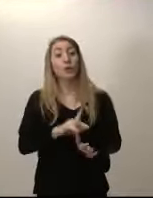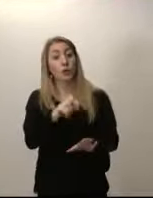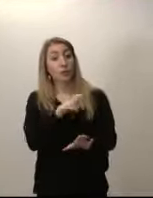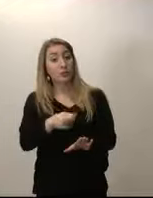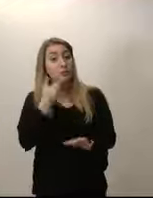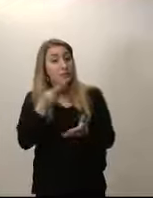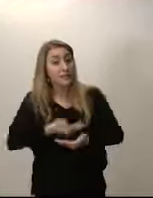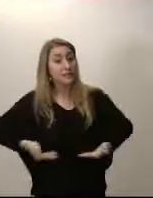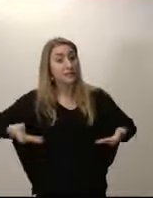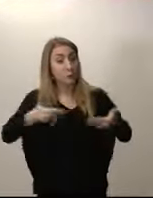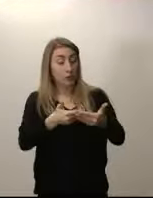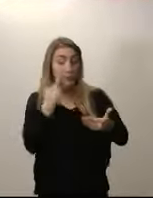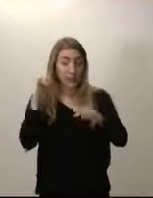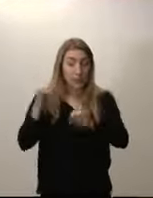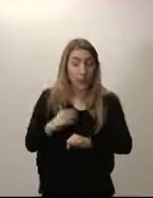vous me le permettez, monsieur Merz.